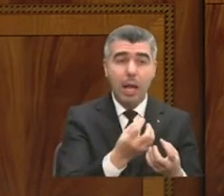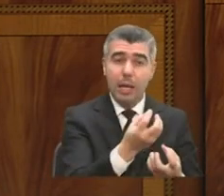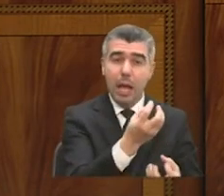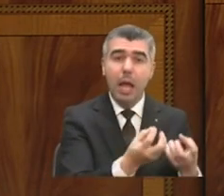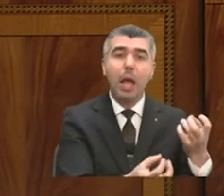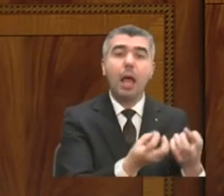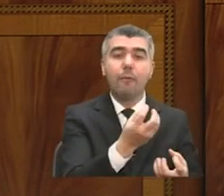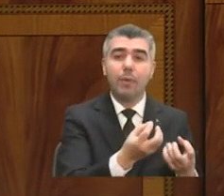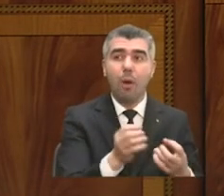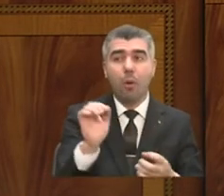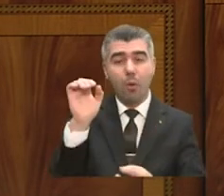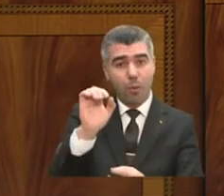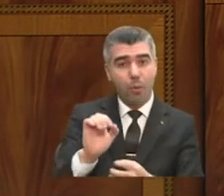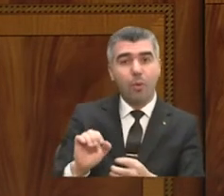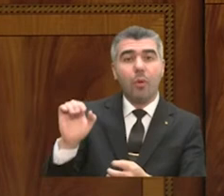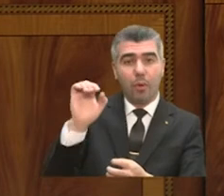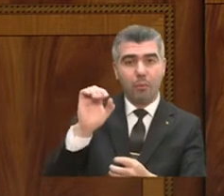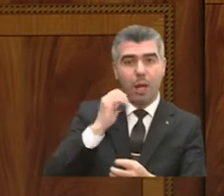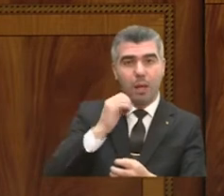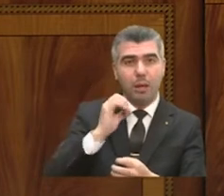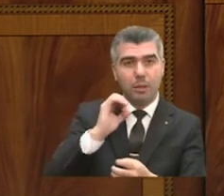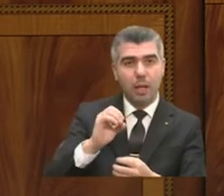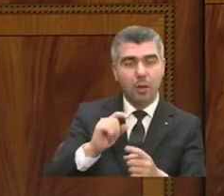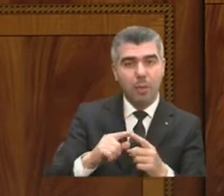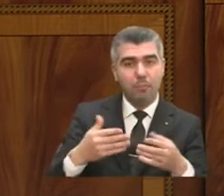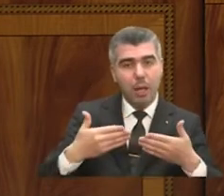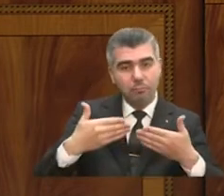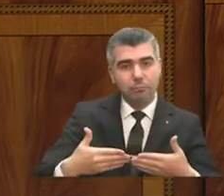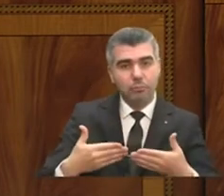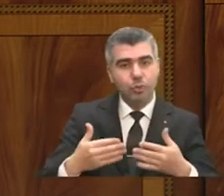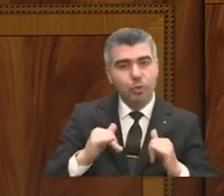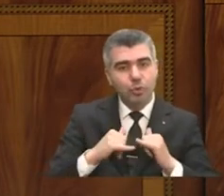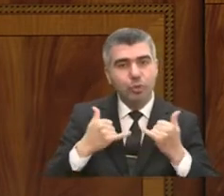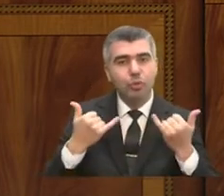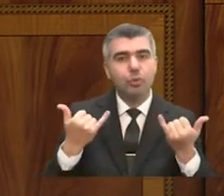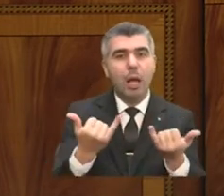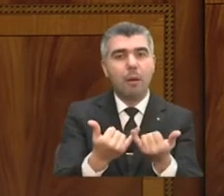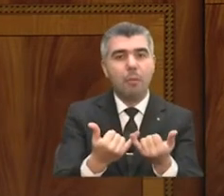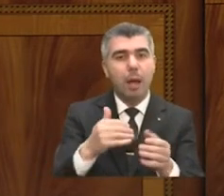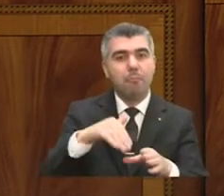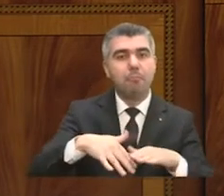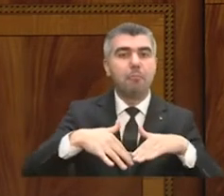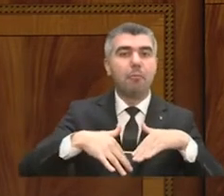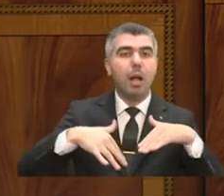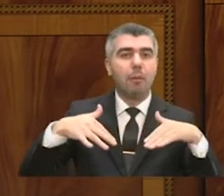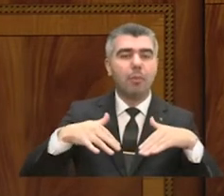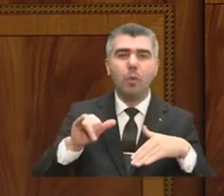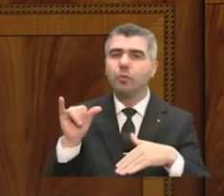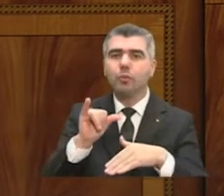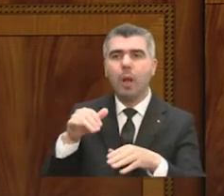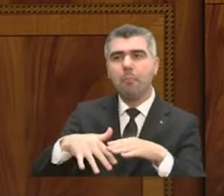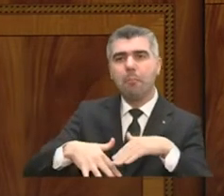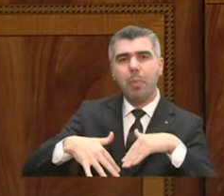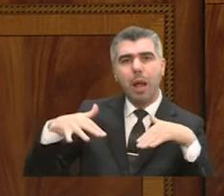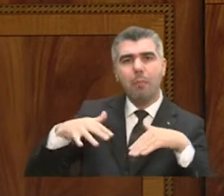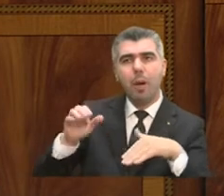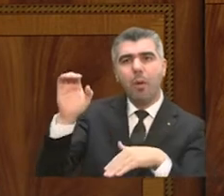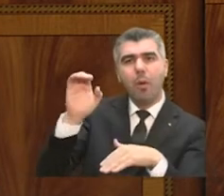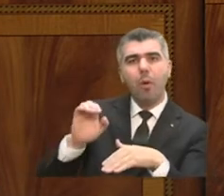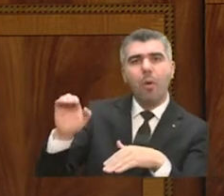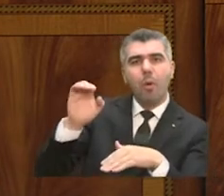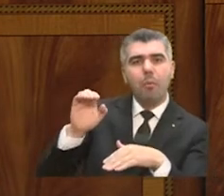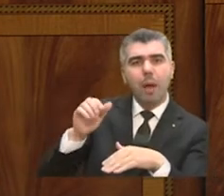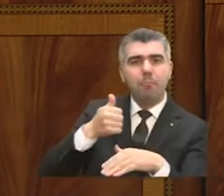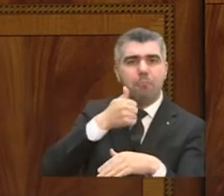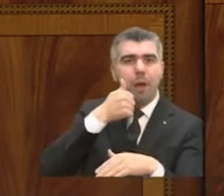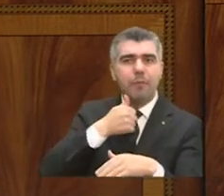agenda. Et quelle coïncidence, celle de brûler le Coran qui a coïncidé justement